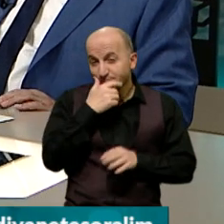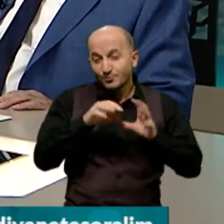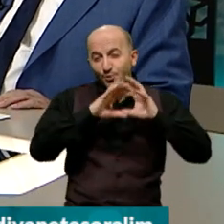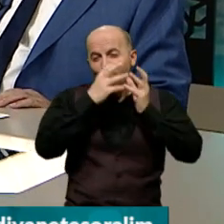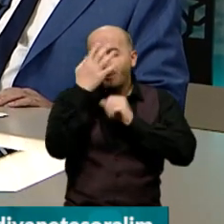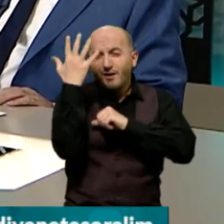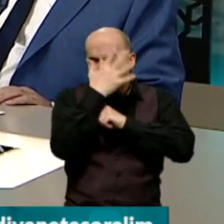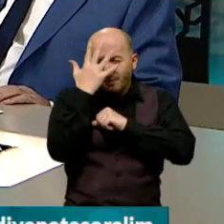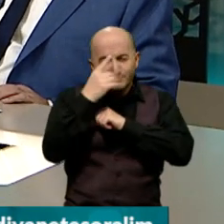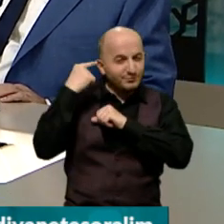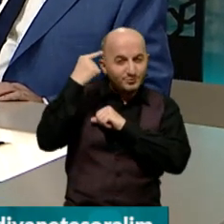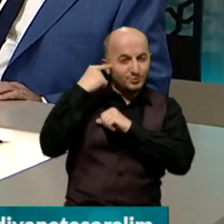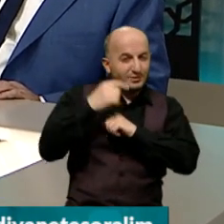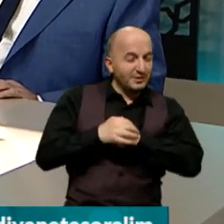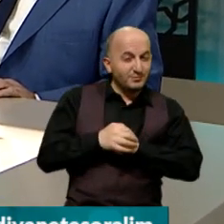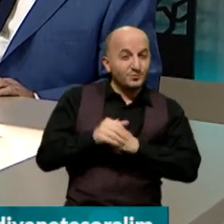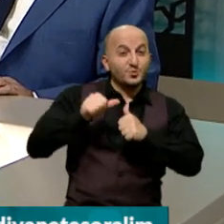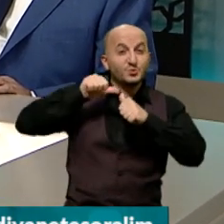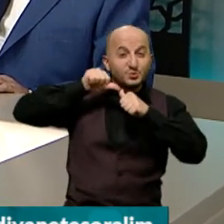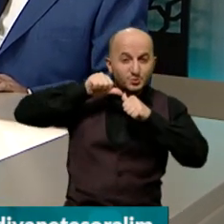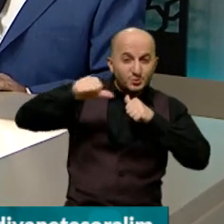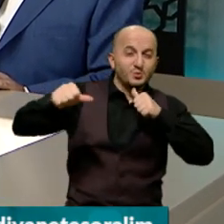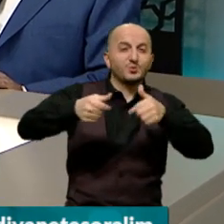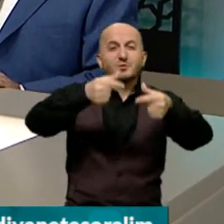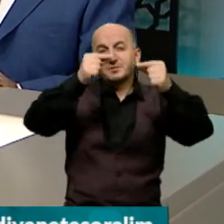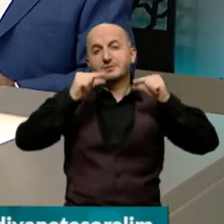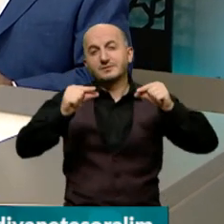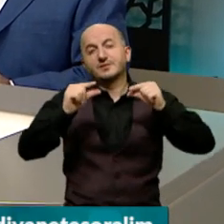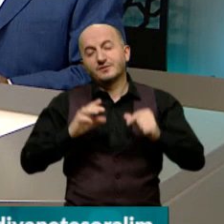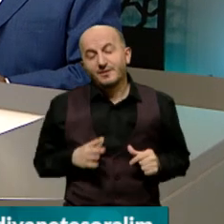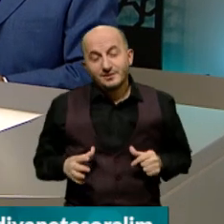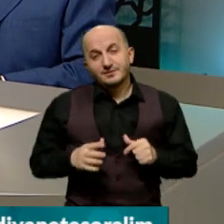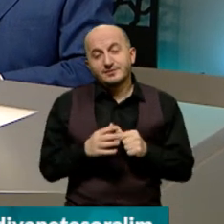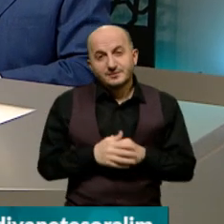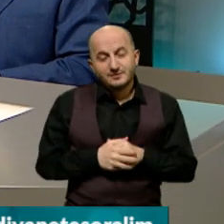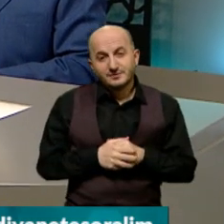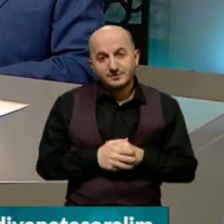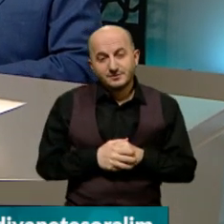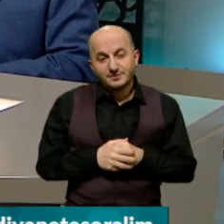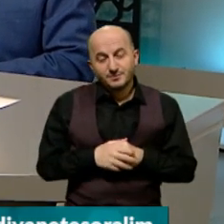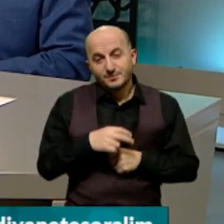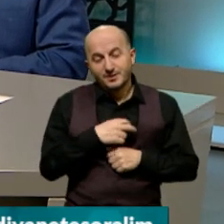karanlık olduğunu düşünün. Uzunca bir hadis var. Yani birisi Efendimiz